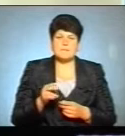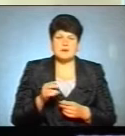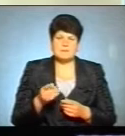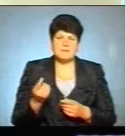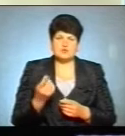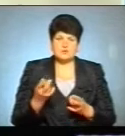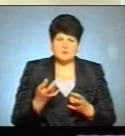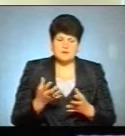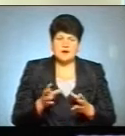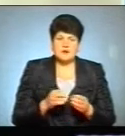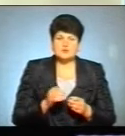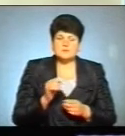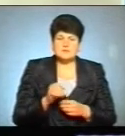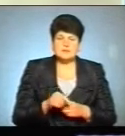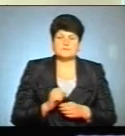Але разом з тим